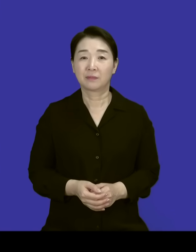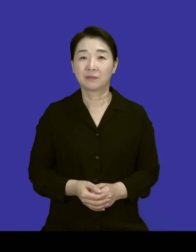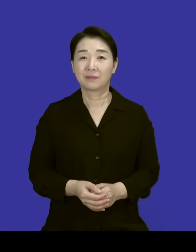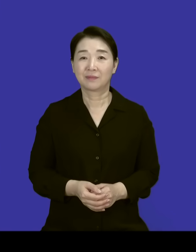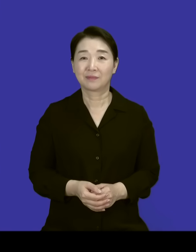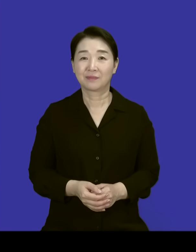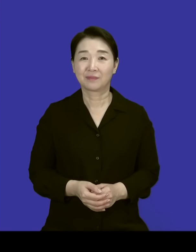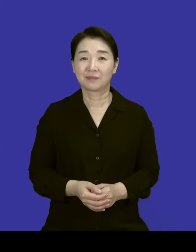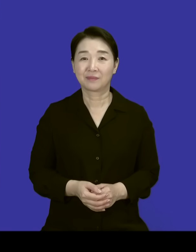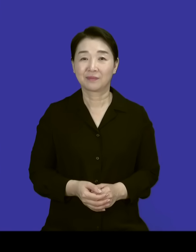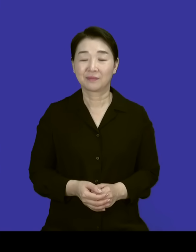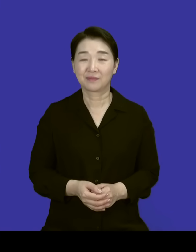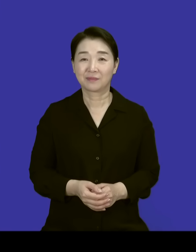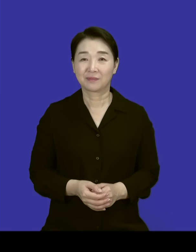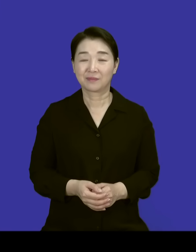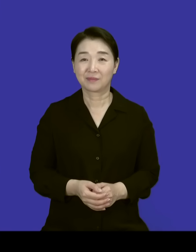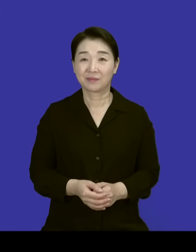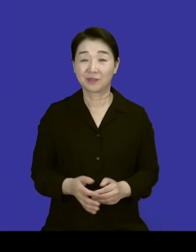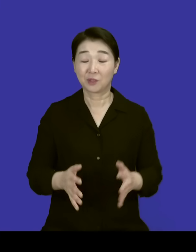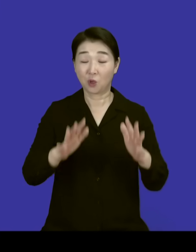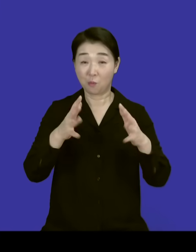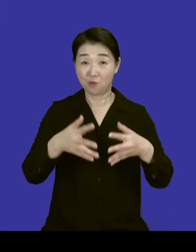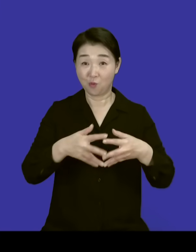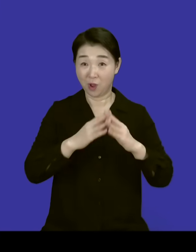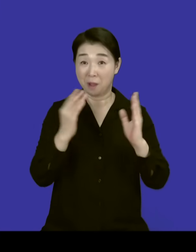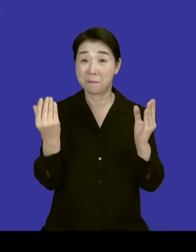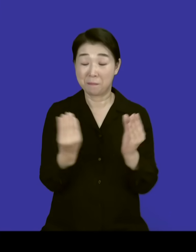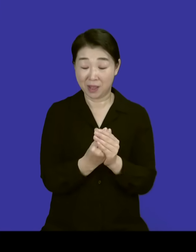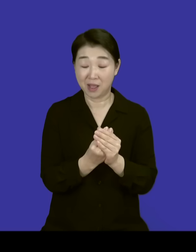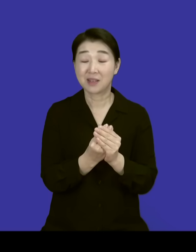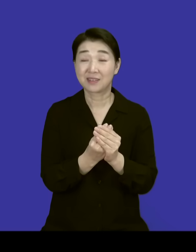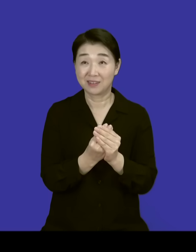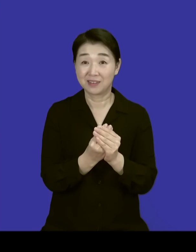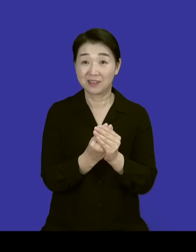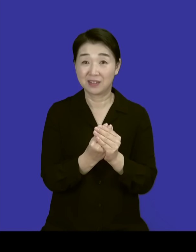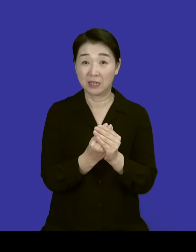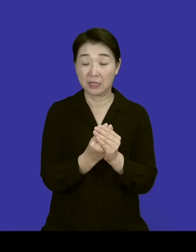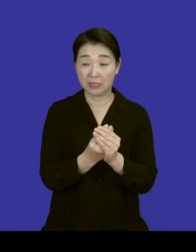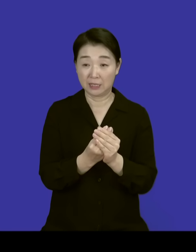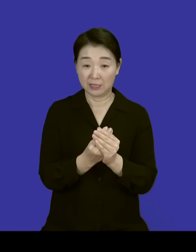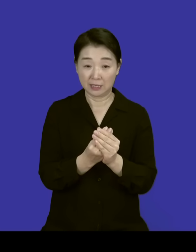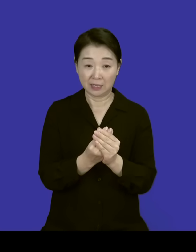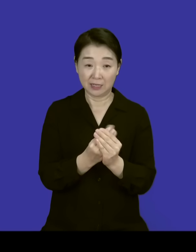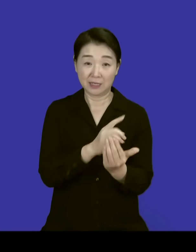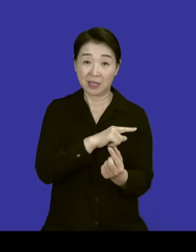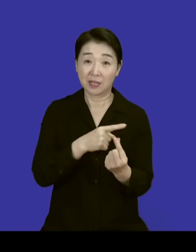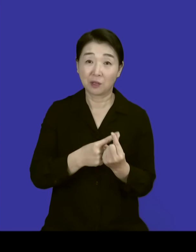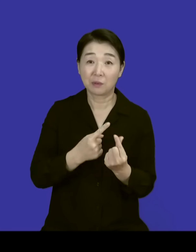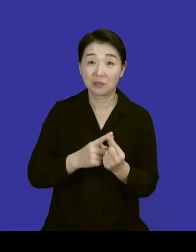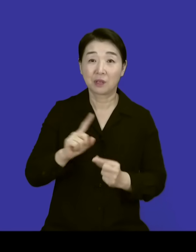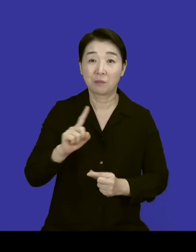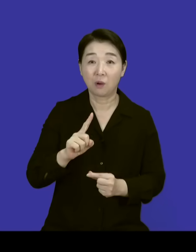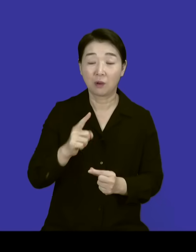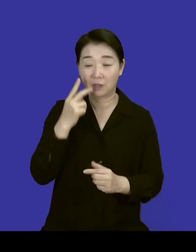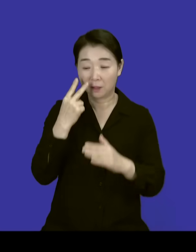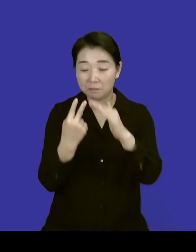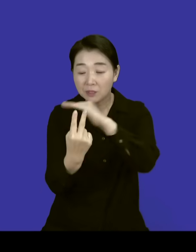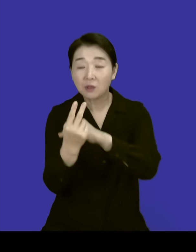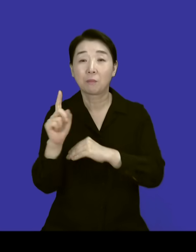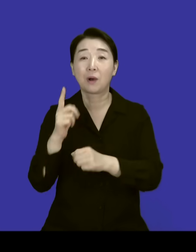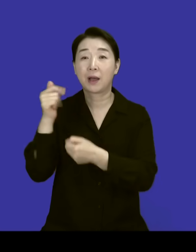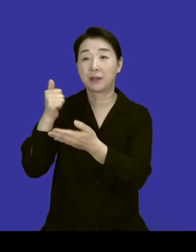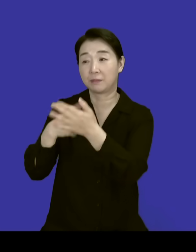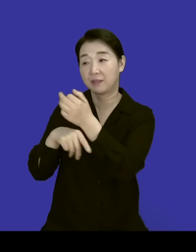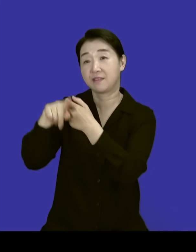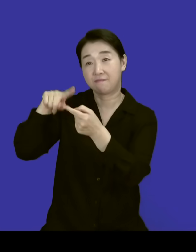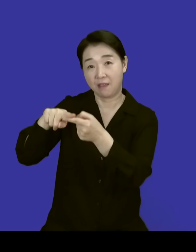먼저 이거를 제가 지금 하고 있는 거나 모두 비전이나 이런 거를 이 하나님의 뜻으로 된 거니